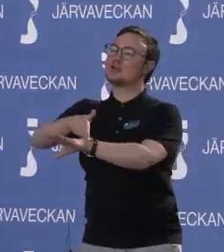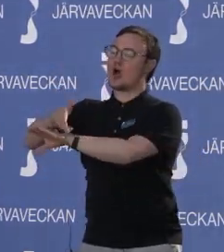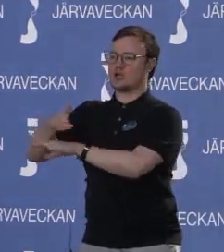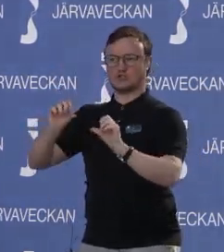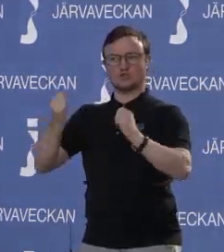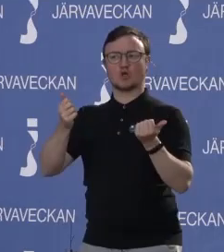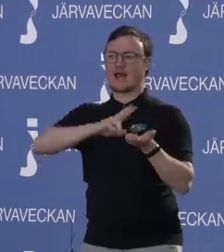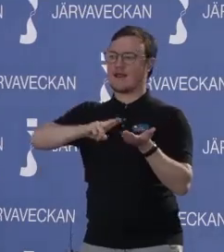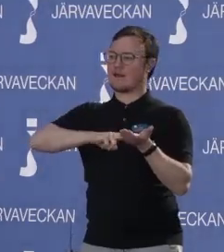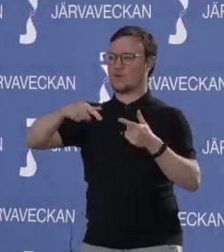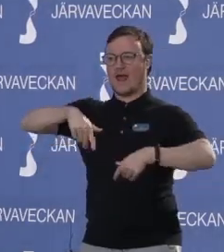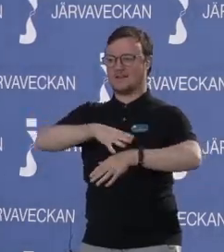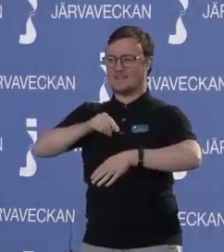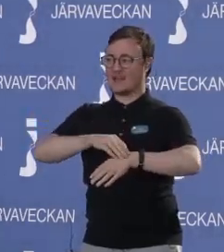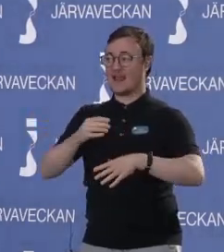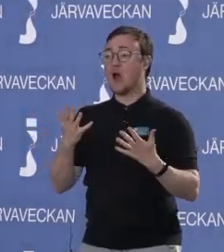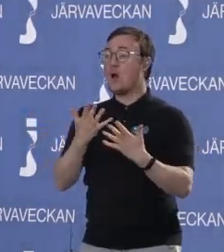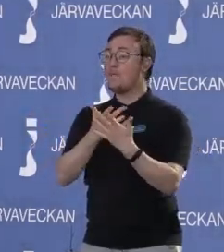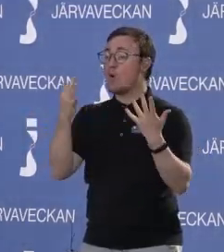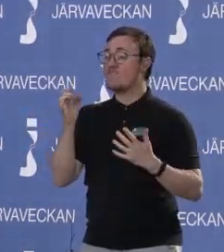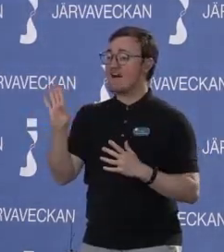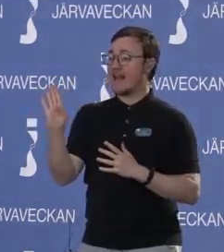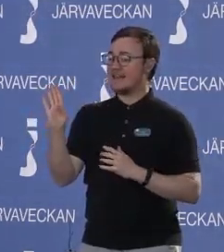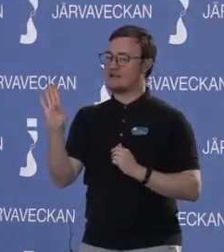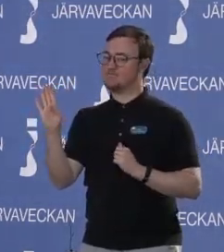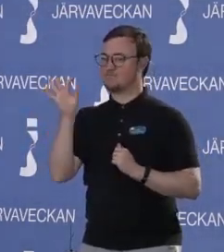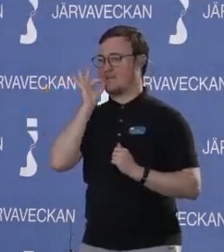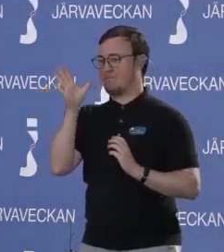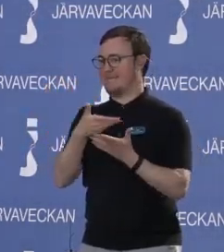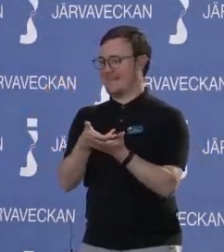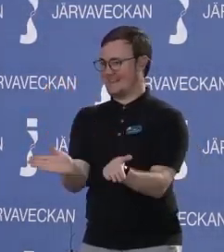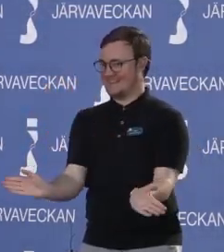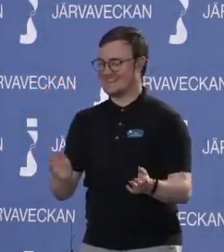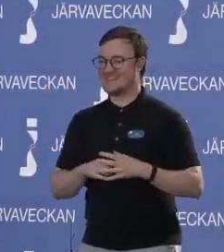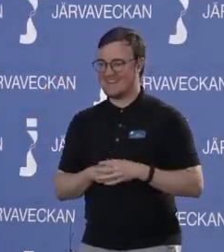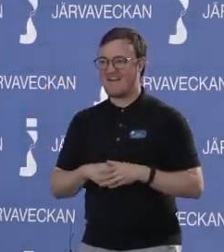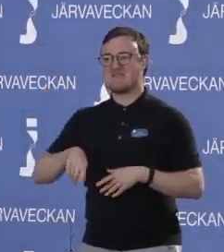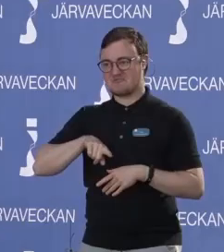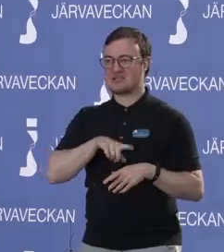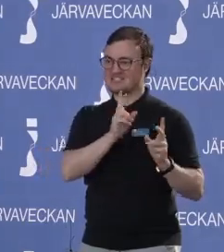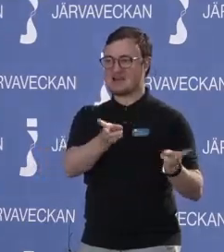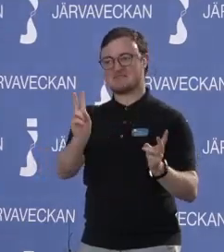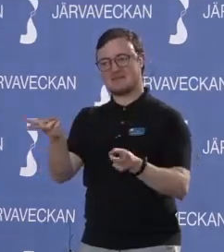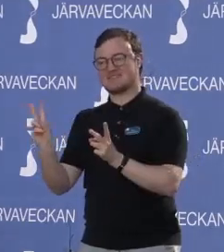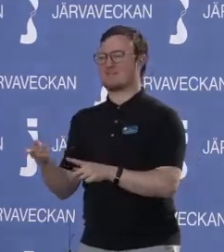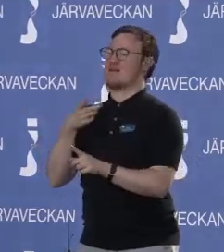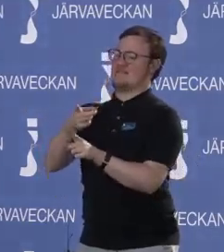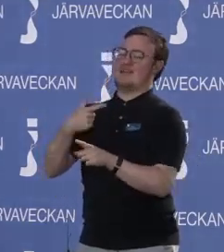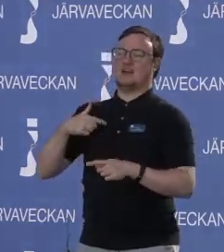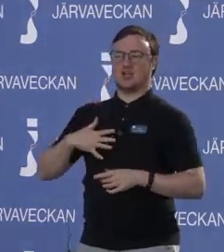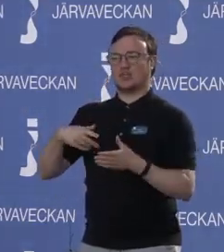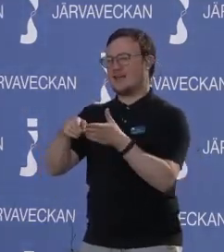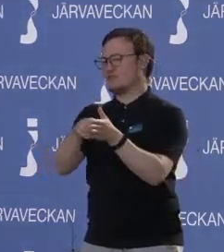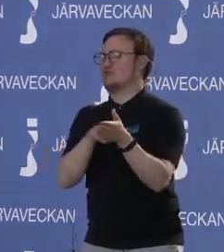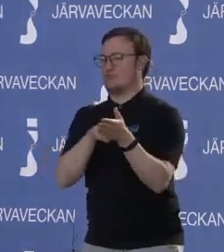redaktionerna, och man kan ju säga att mångfalden inte riktigt var jättestark. Och det tycker jag också speglar sig, eller